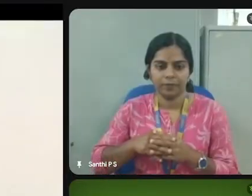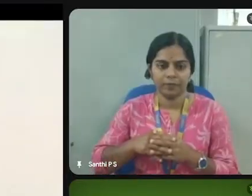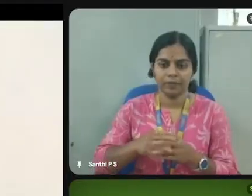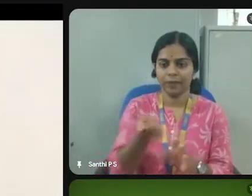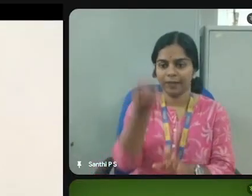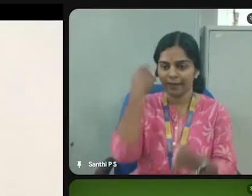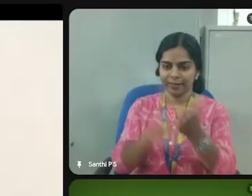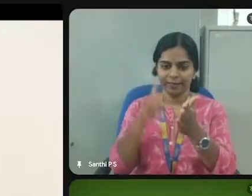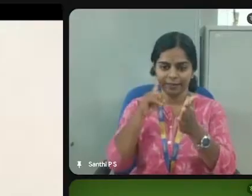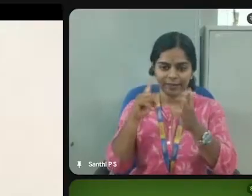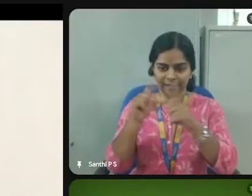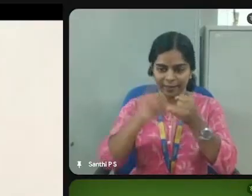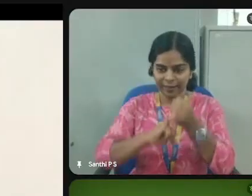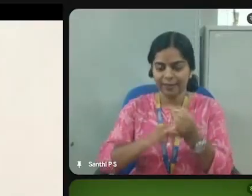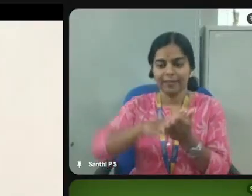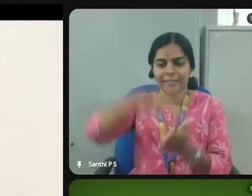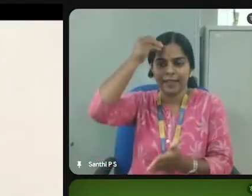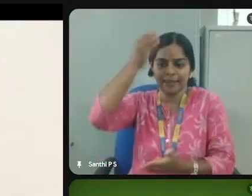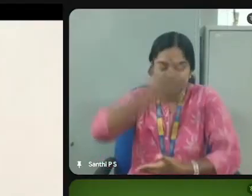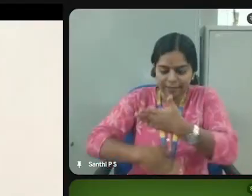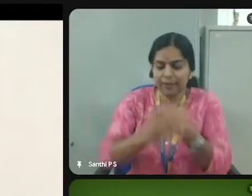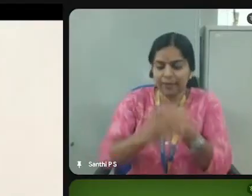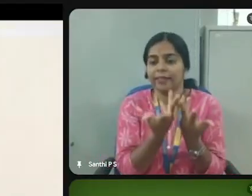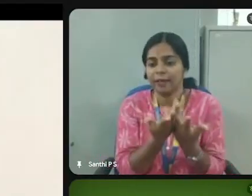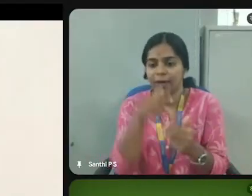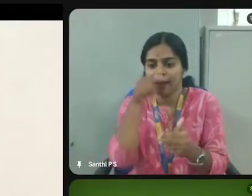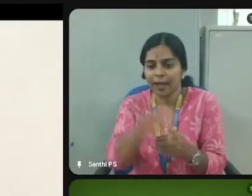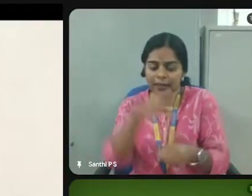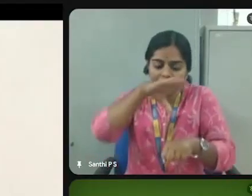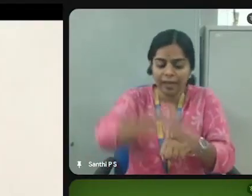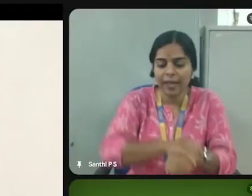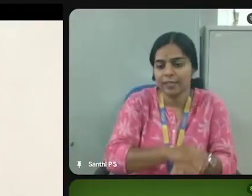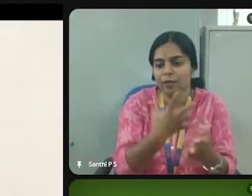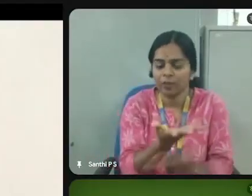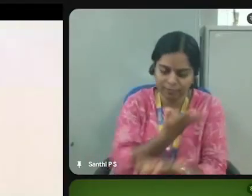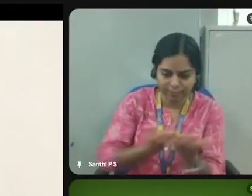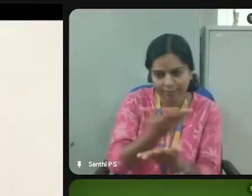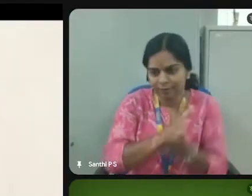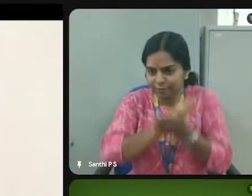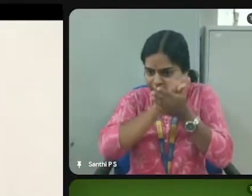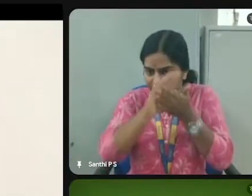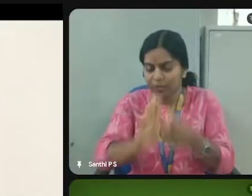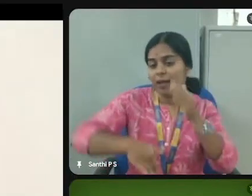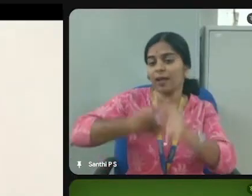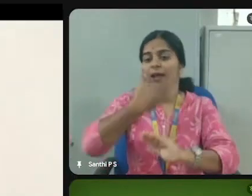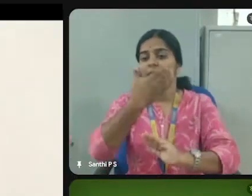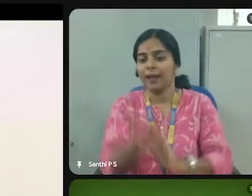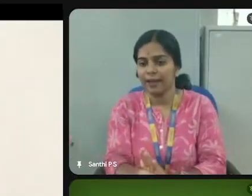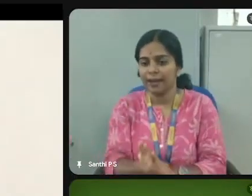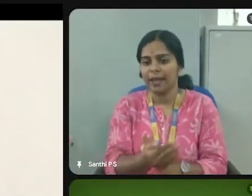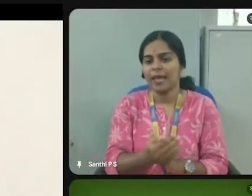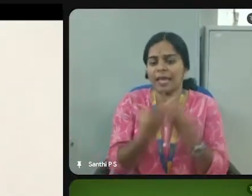കഴിഞ്ഞ നിഡാസിൽ പഠന പരിമിതി എന്തൊക്കെയാണെന്നും അതെങ്ങനെ തിരിച്ചറിയാമെന്നും ചർച്ച ചെയ്തിരുന്നു. ഇനി അതിനുള്ള